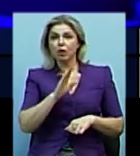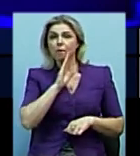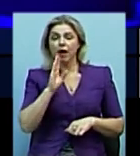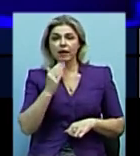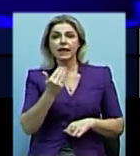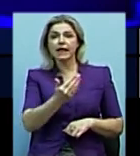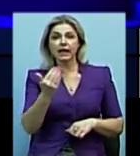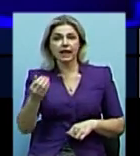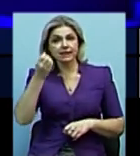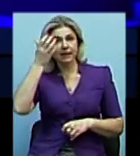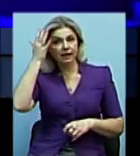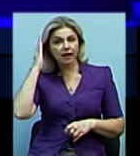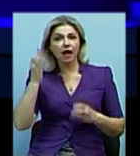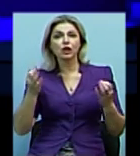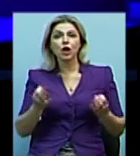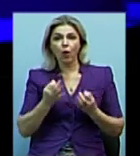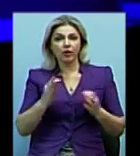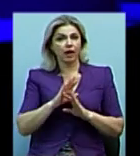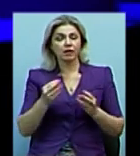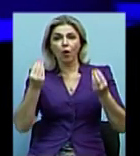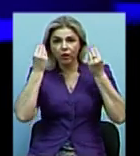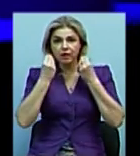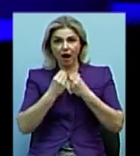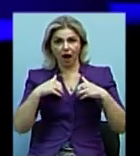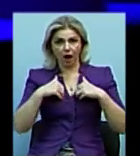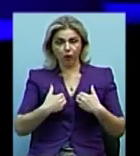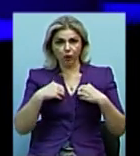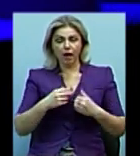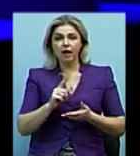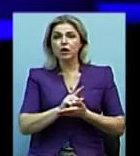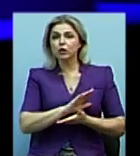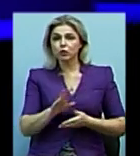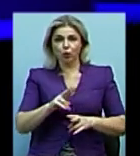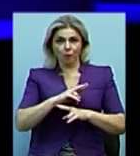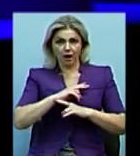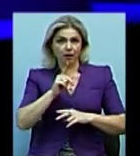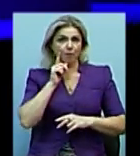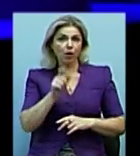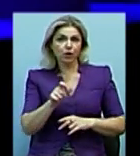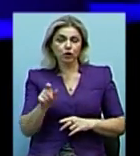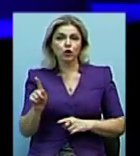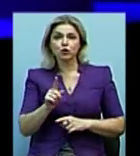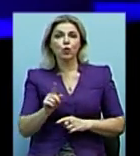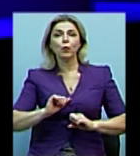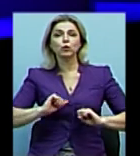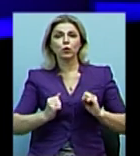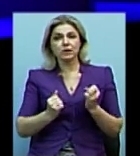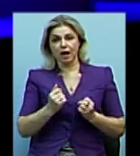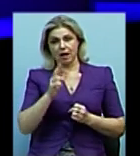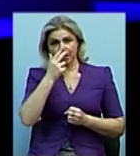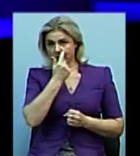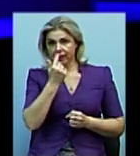сіди ніколи не наділи траву. Не повинні вмирати молоді, чтоб друзья над ними не плакали.